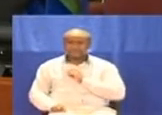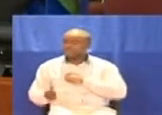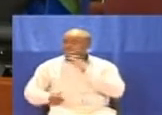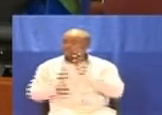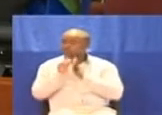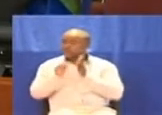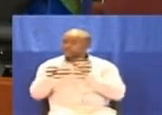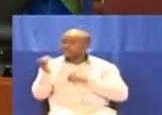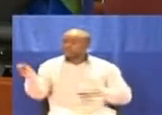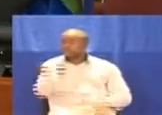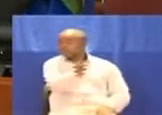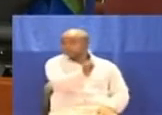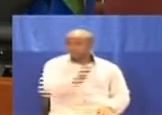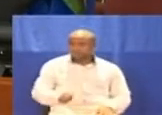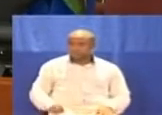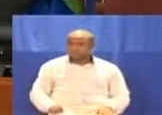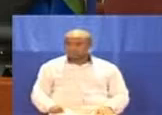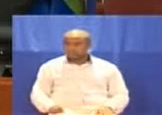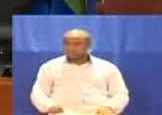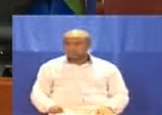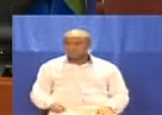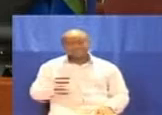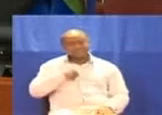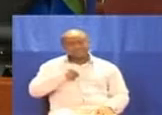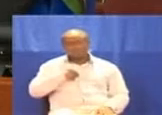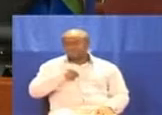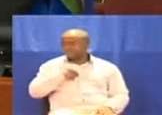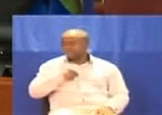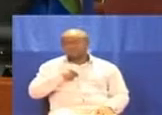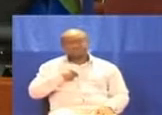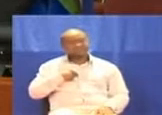lakini wakaniambia sisi viongozi tumechoka.